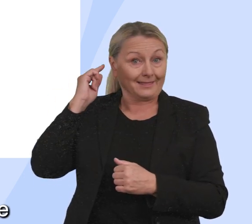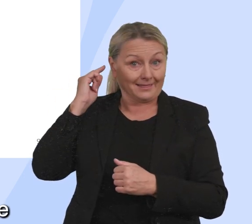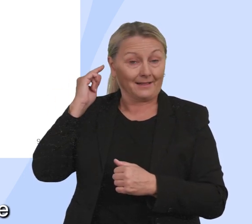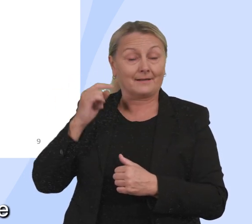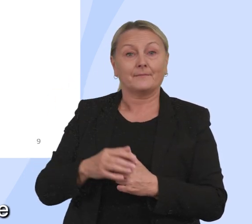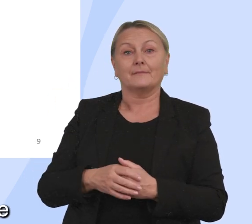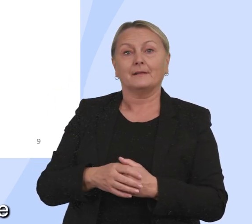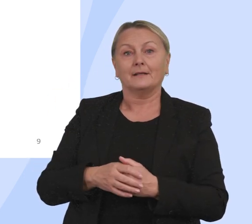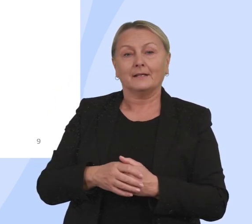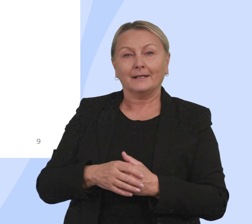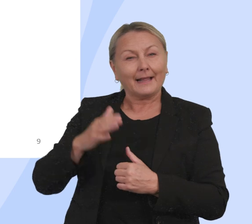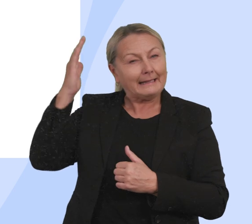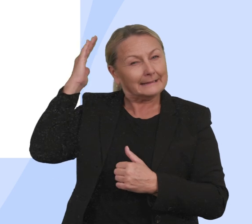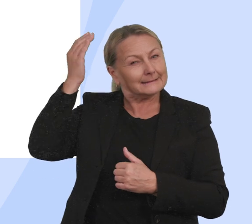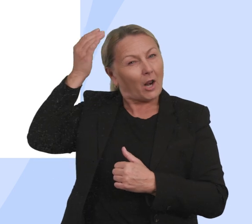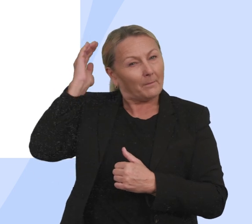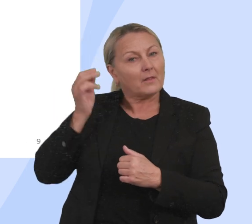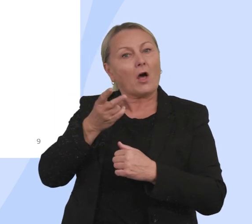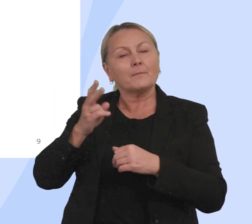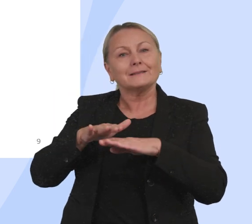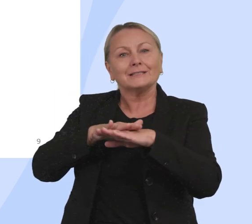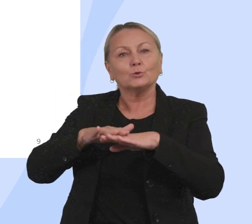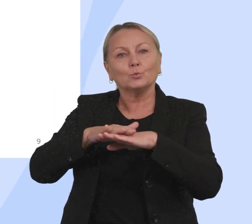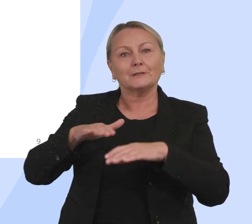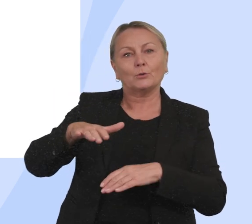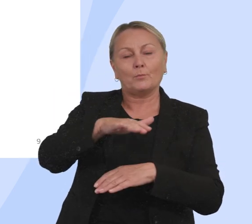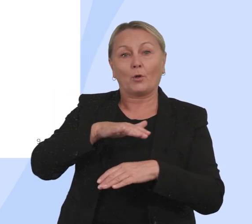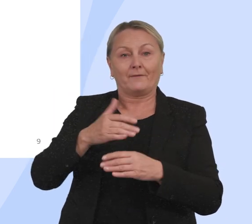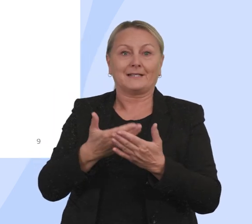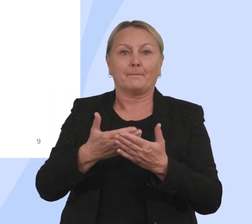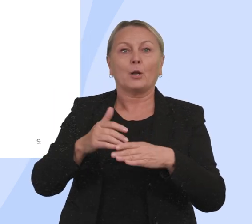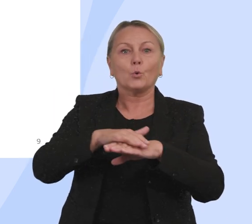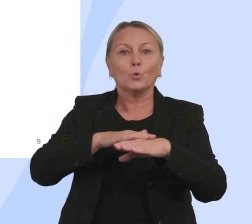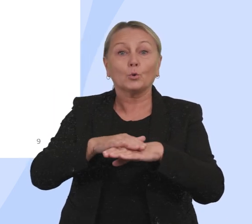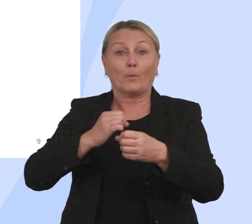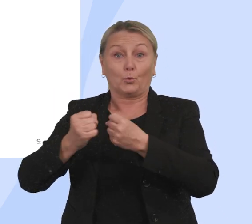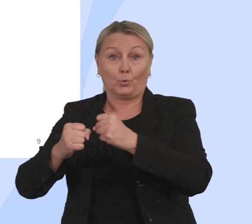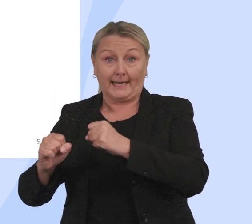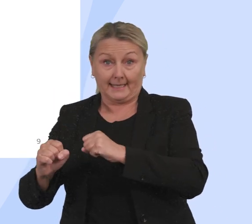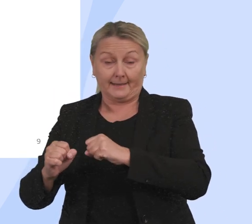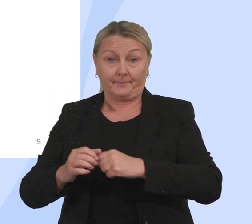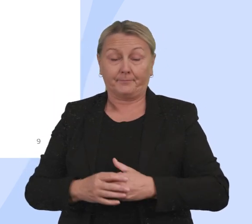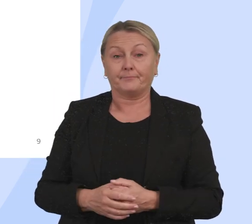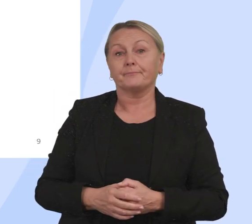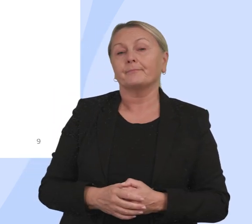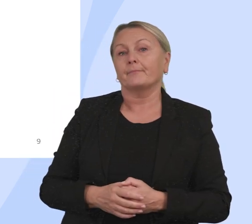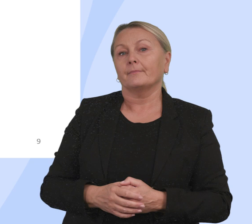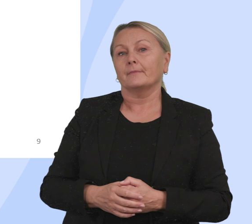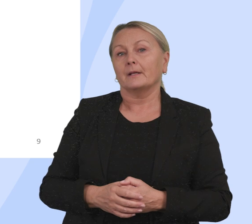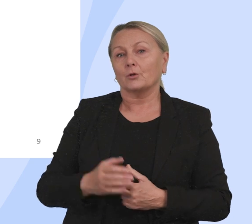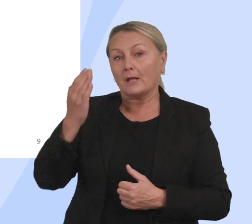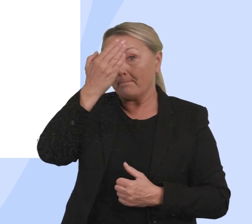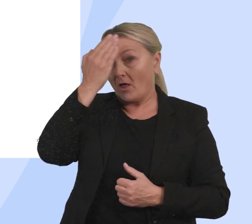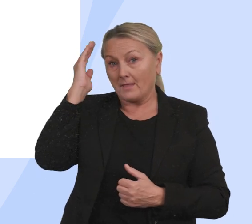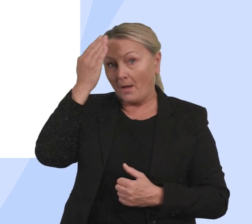andre sensoriske områder, f.eks. hud og motorik. Så er der pandelappen, som er den, der er